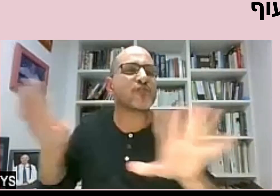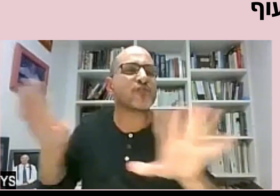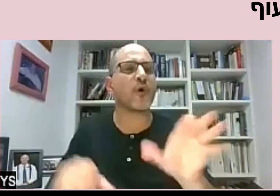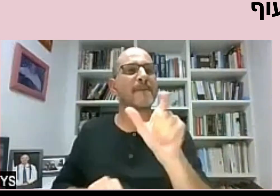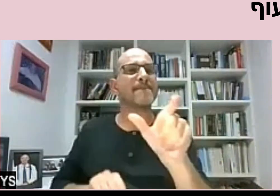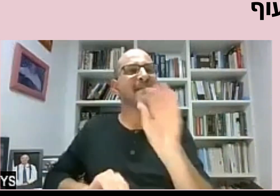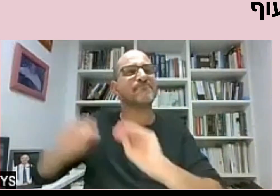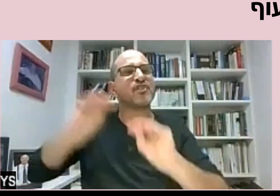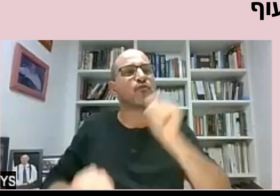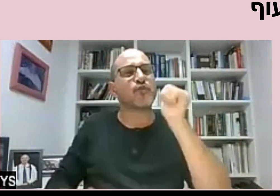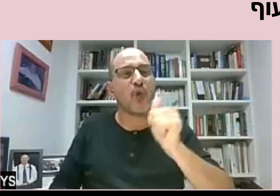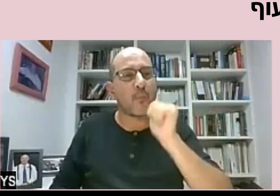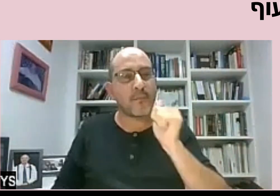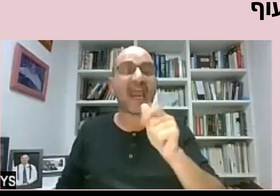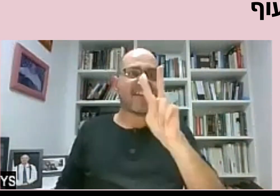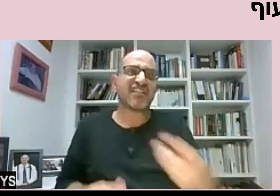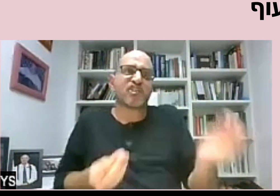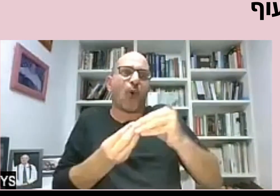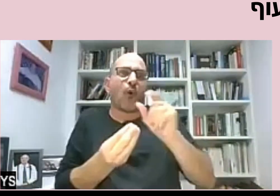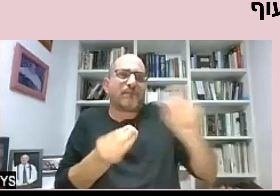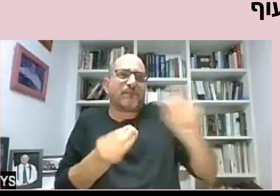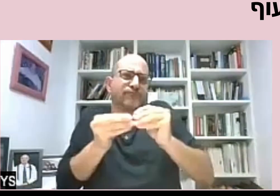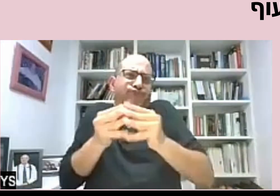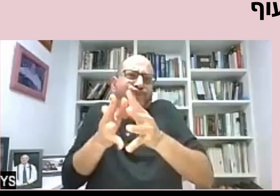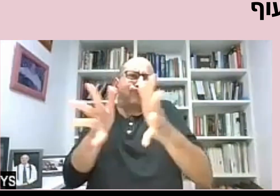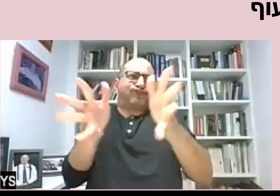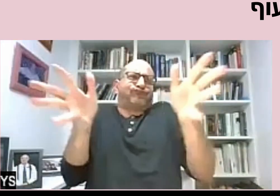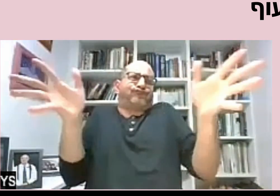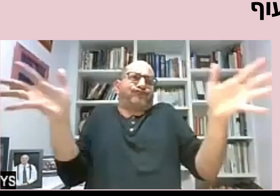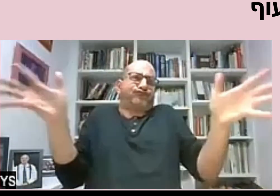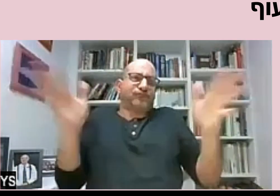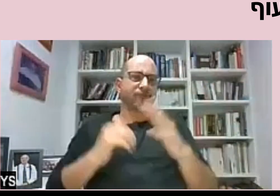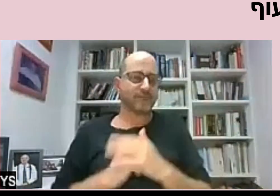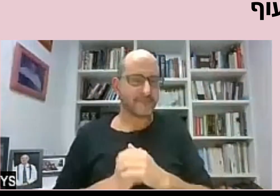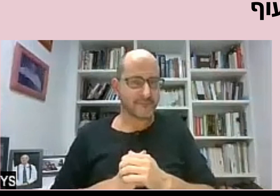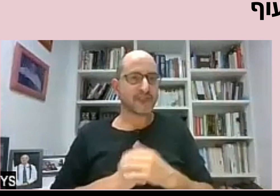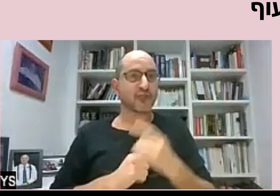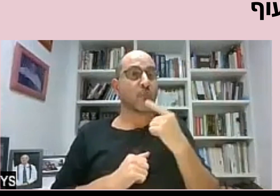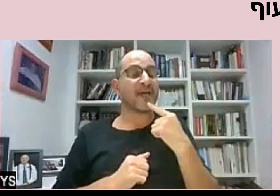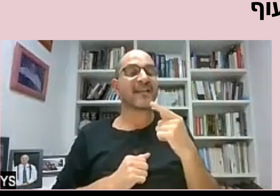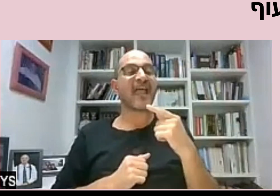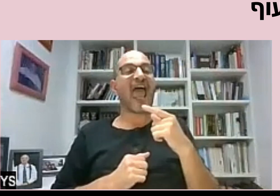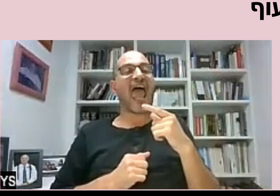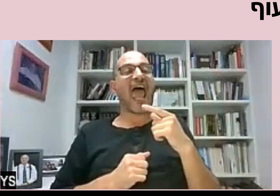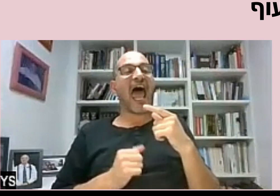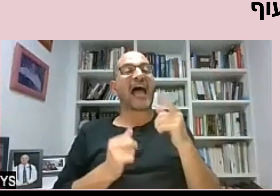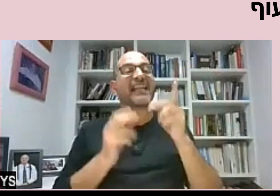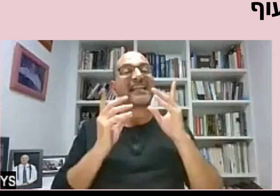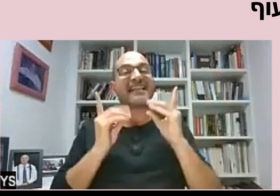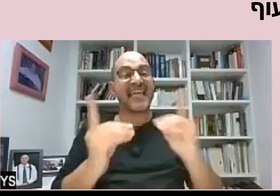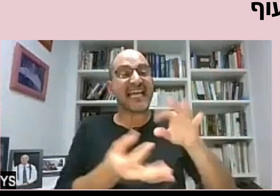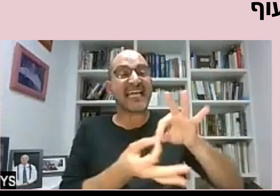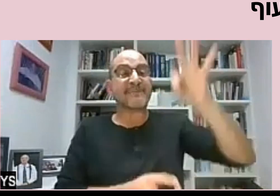יש מילים נפוצות, יש מילים ששימושיות ביומיום, אבל יש עוד מילים, המון המילים שקיימות. זאת